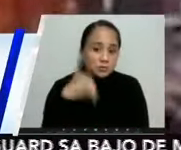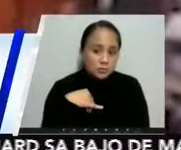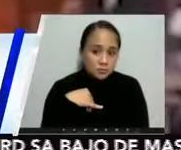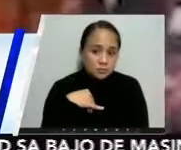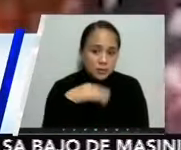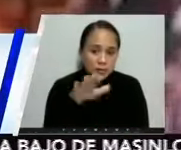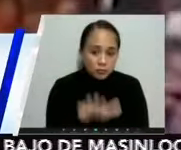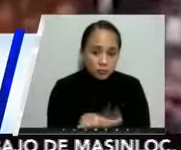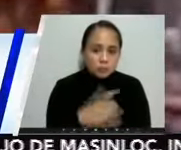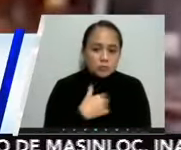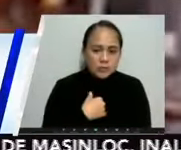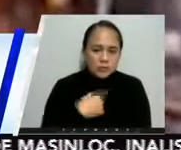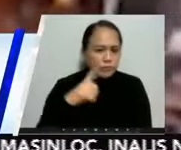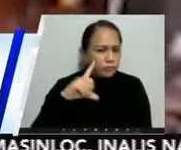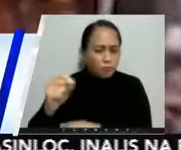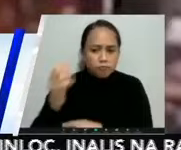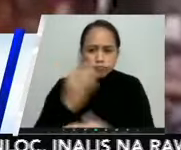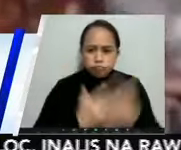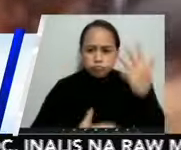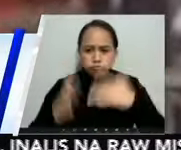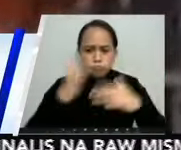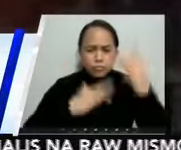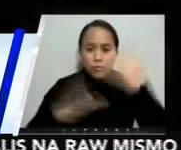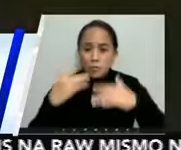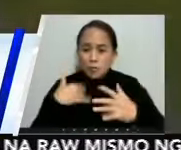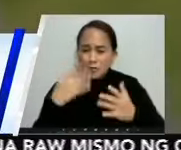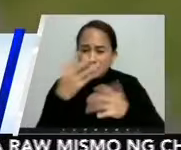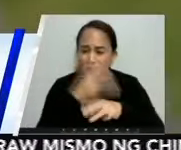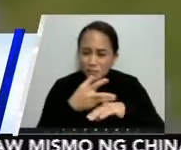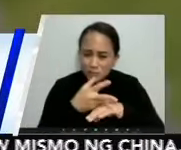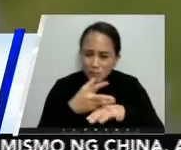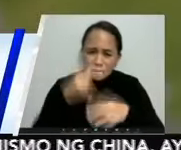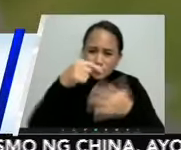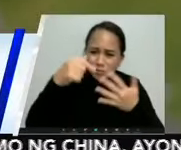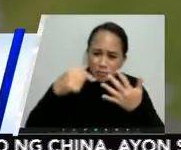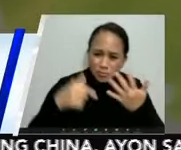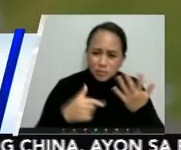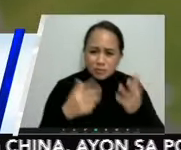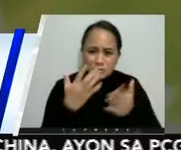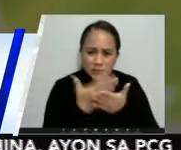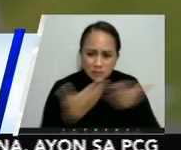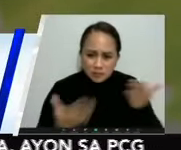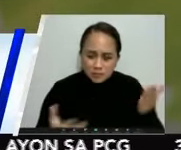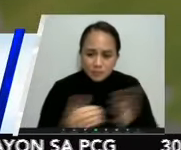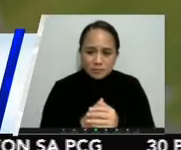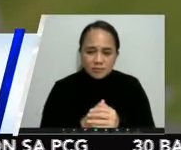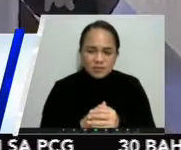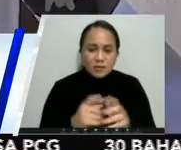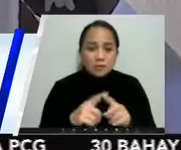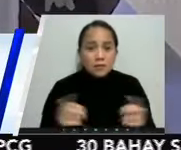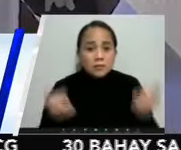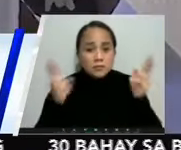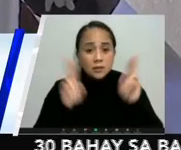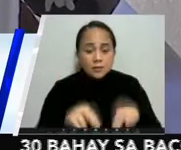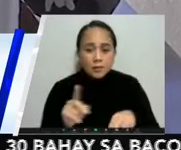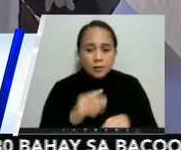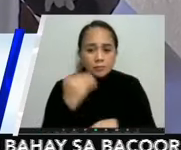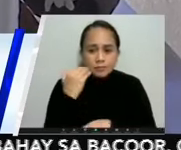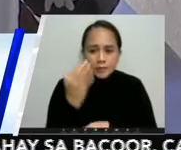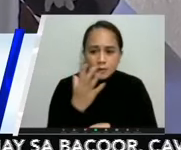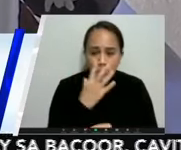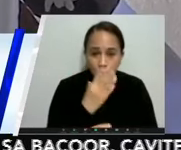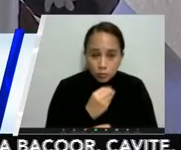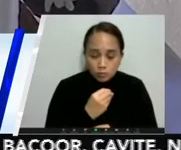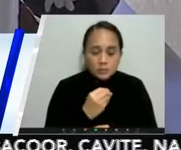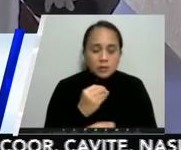apoy dahil gawa sa light material sa mga bahay sa kasamaang palad nasawi ang 6 taong